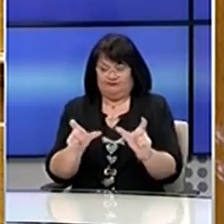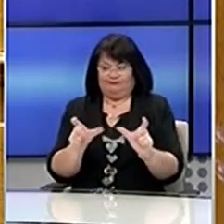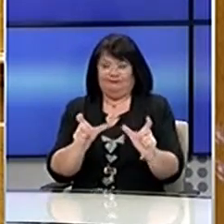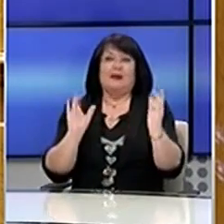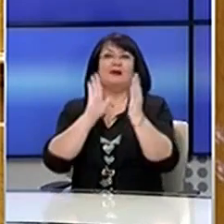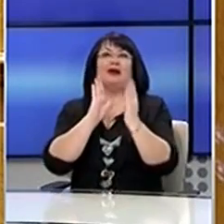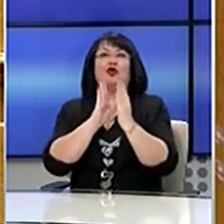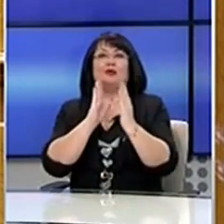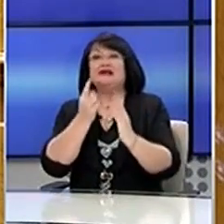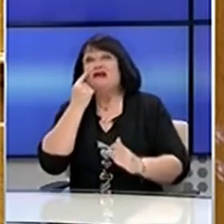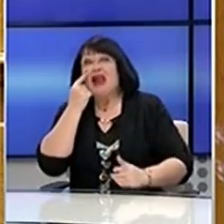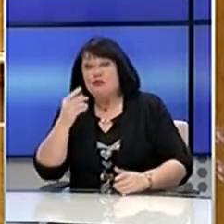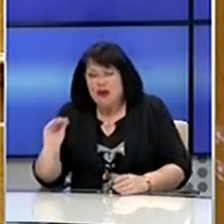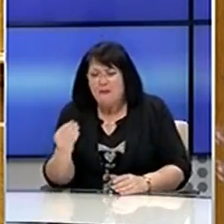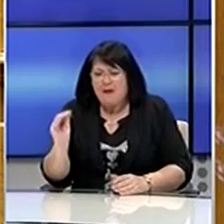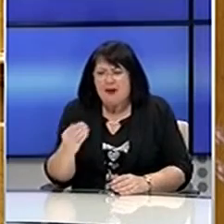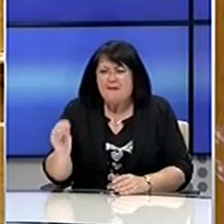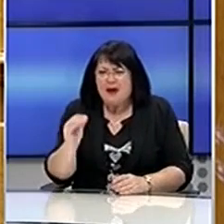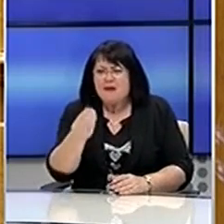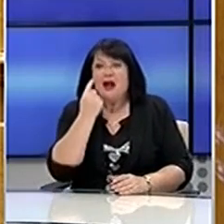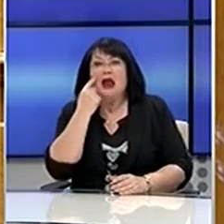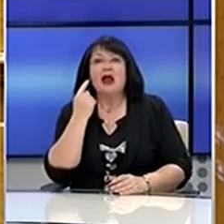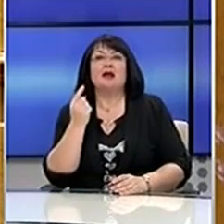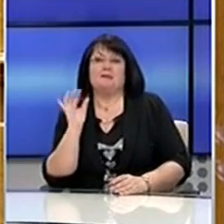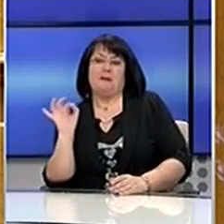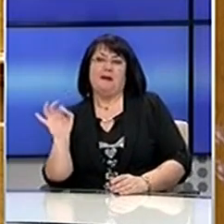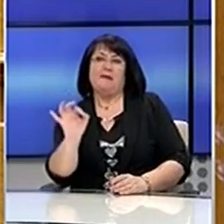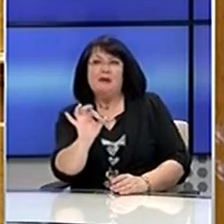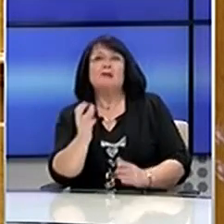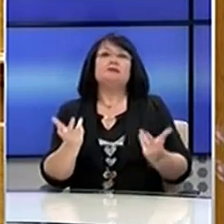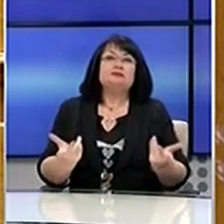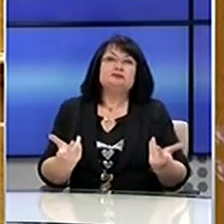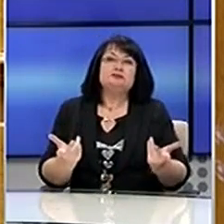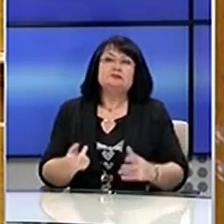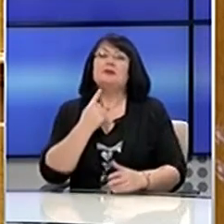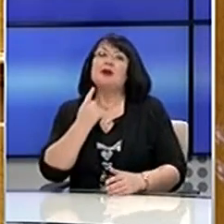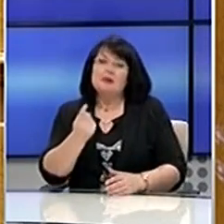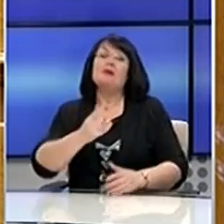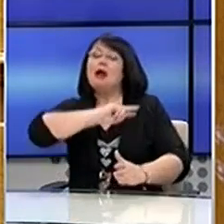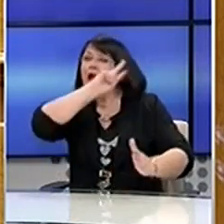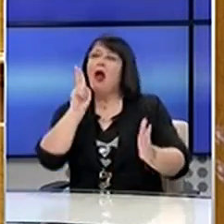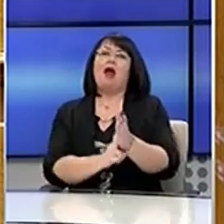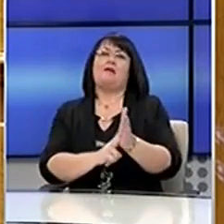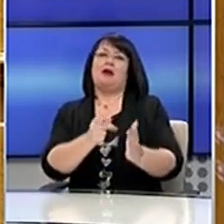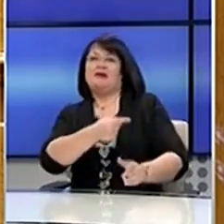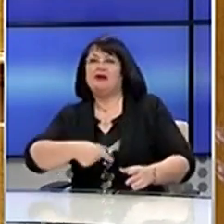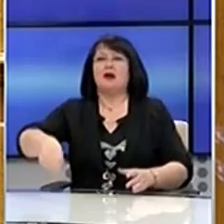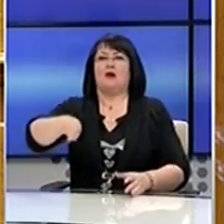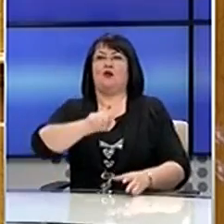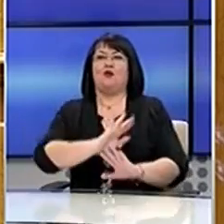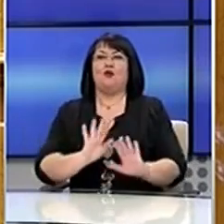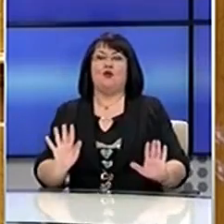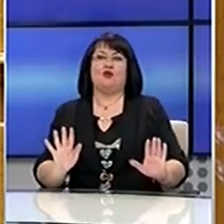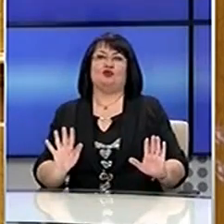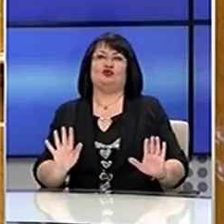εκεί που βλέπουμε πολλά κρούσματα, επιλέξαμε τη λύση του οριζόντιου lockdown έτσι όπως